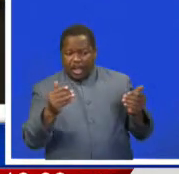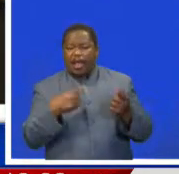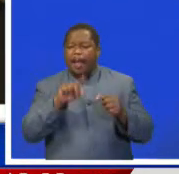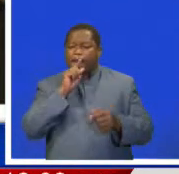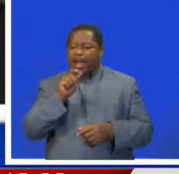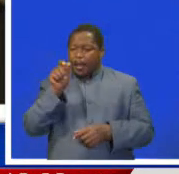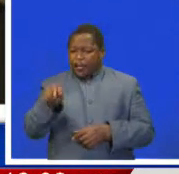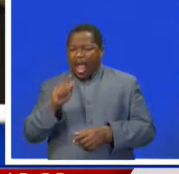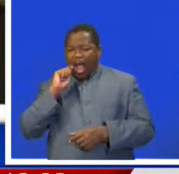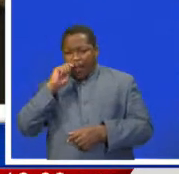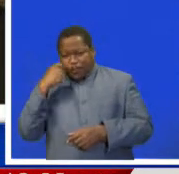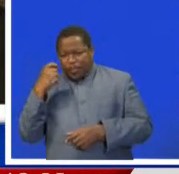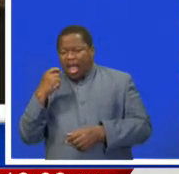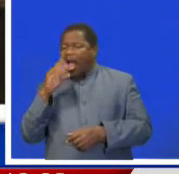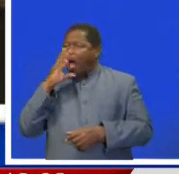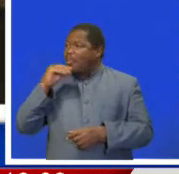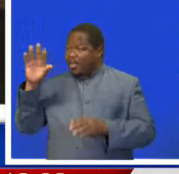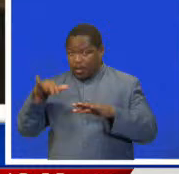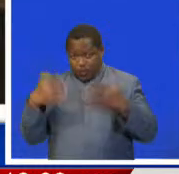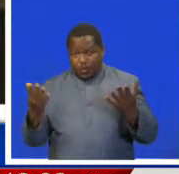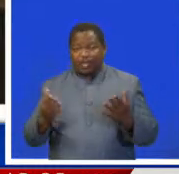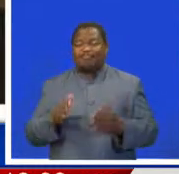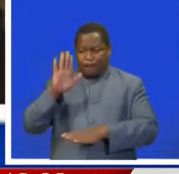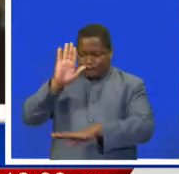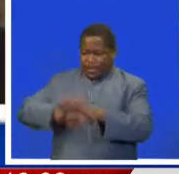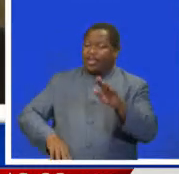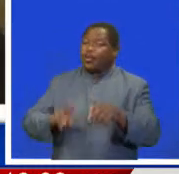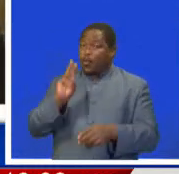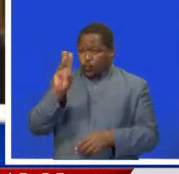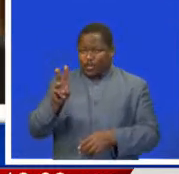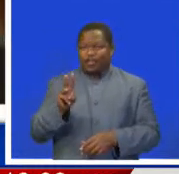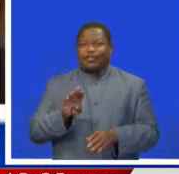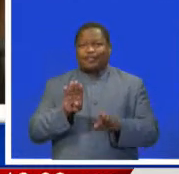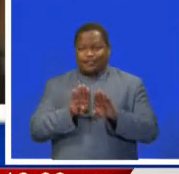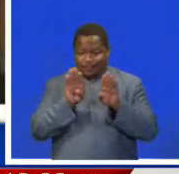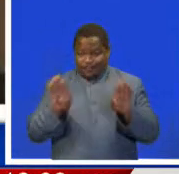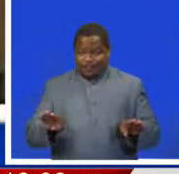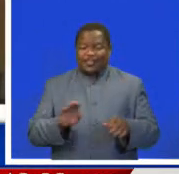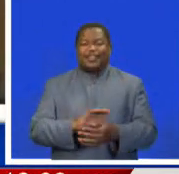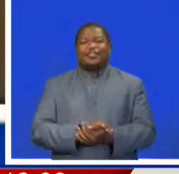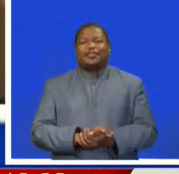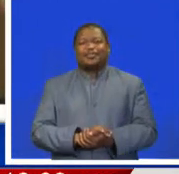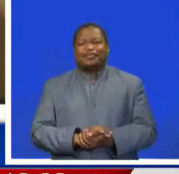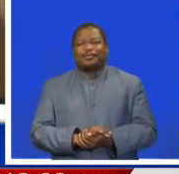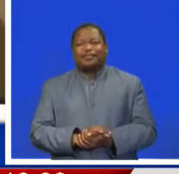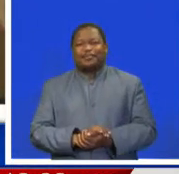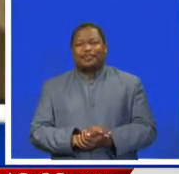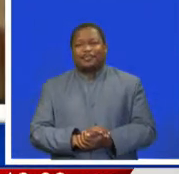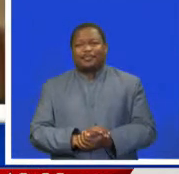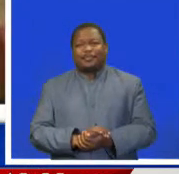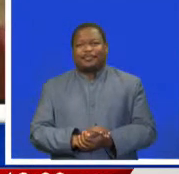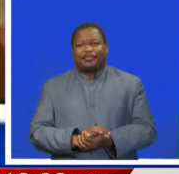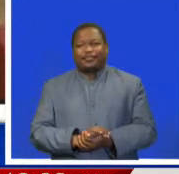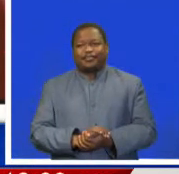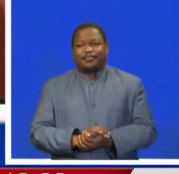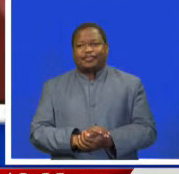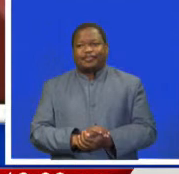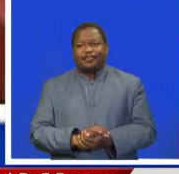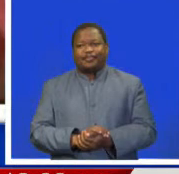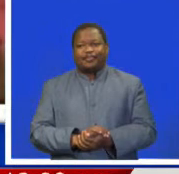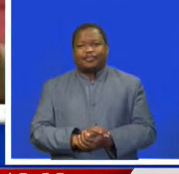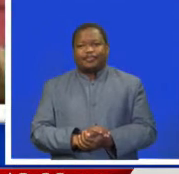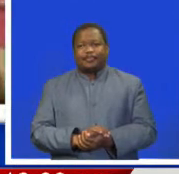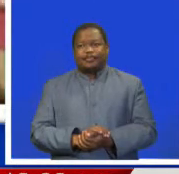uhulumende wathula bhukwana lotawusebentisa abashushisi uma basebenta tindzaba tekuhlukubeteka Etindzabeni kubika